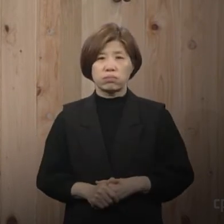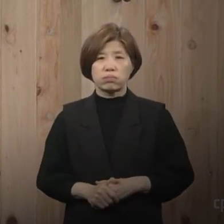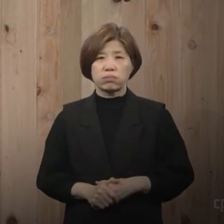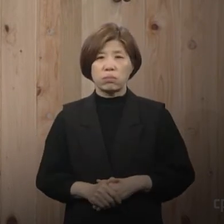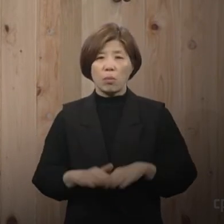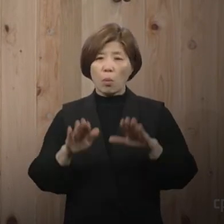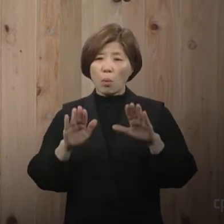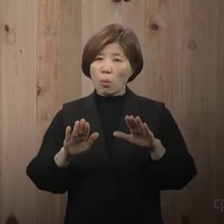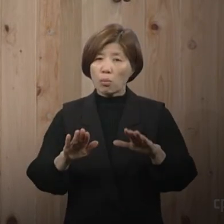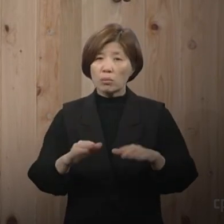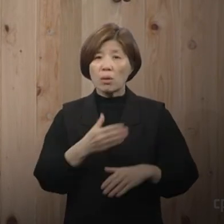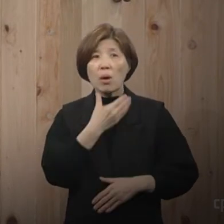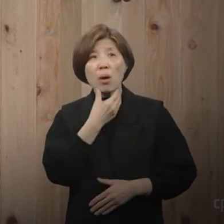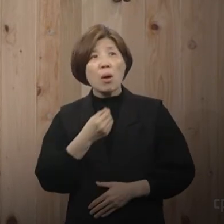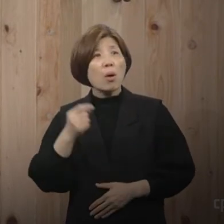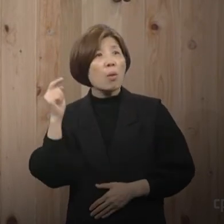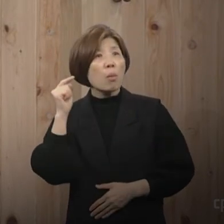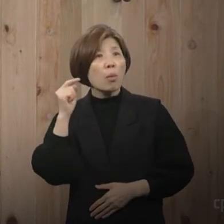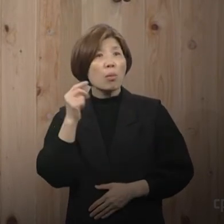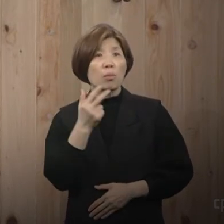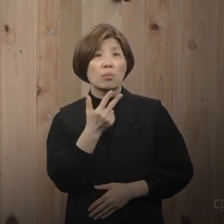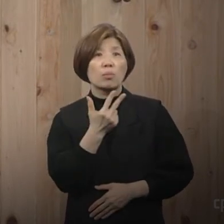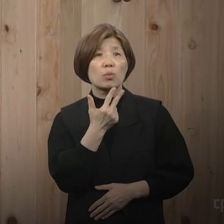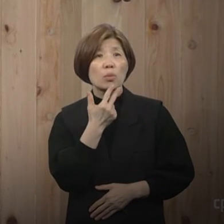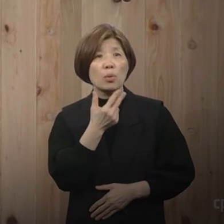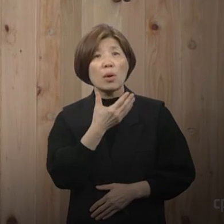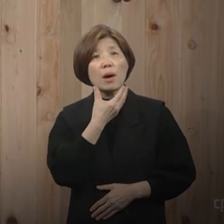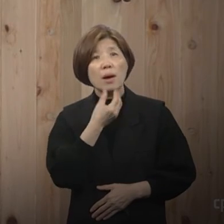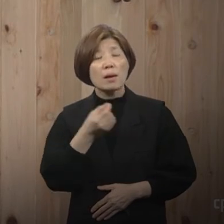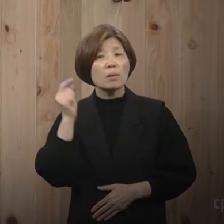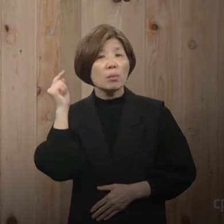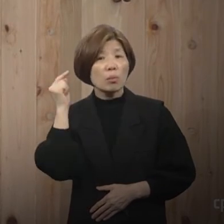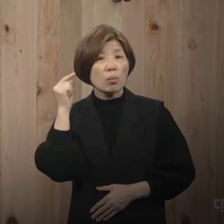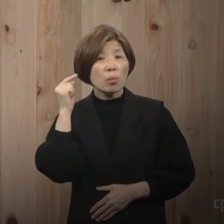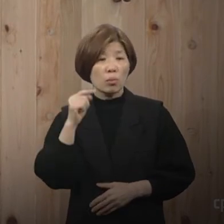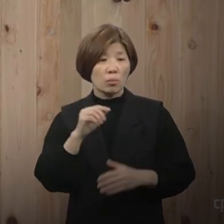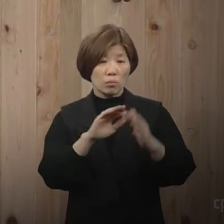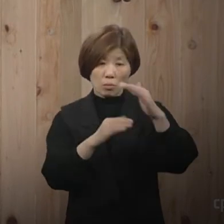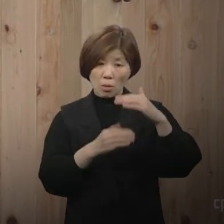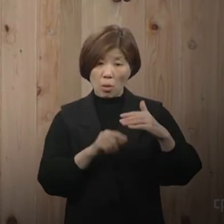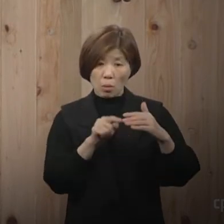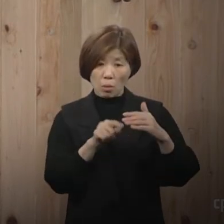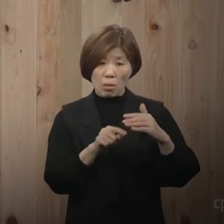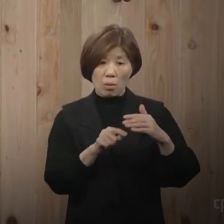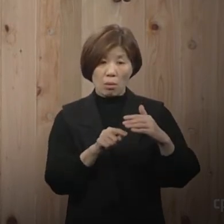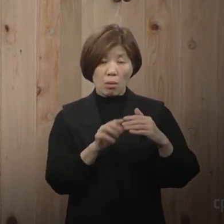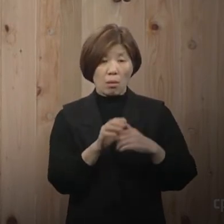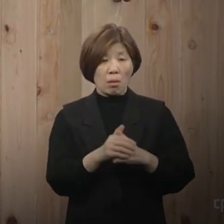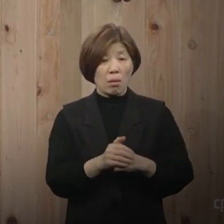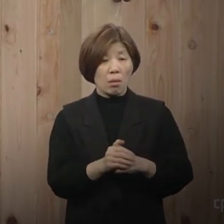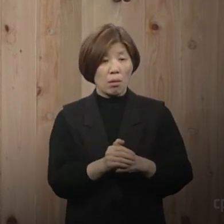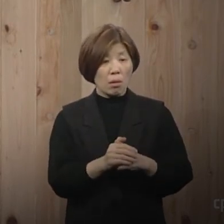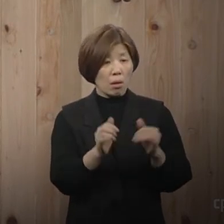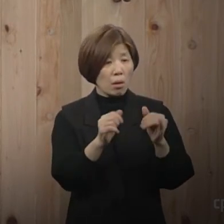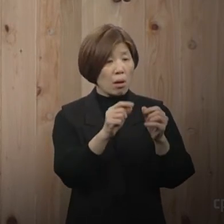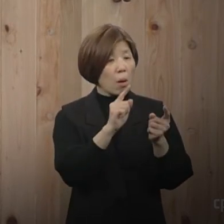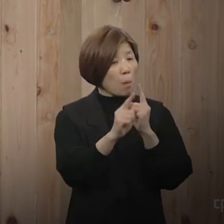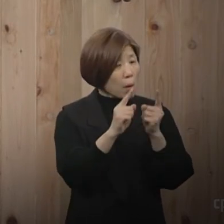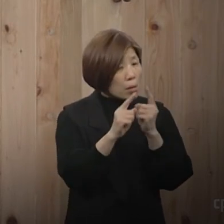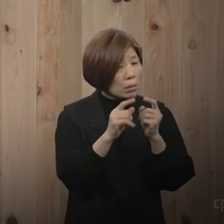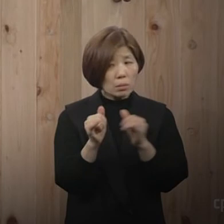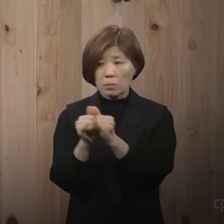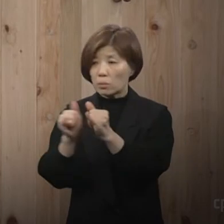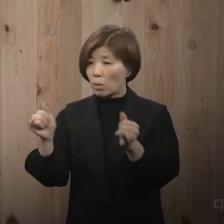오늘 복음으로 들으신 요한복음 1장만 봐도 그렇죠. 예수님의 강생에 대해서 말씀이